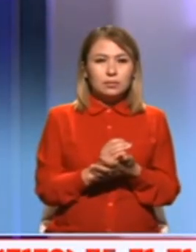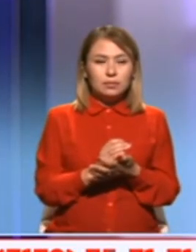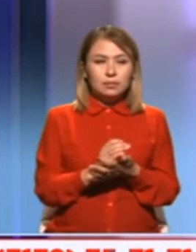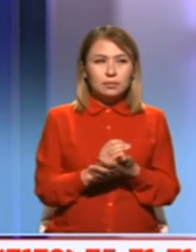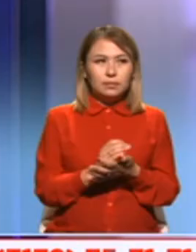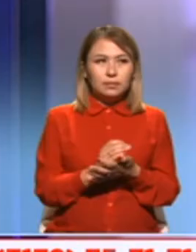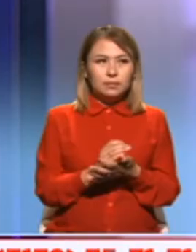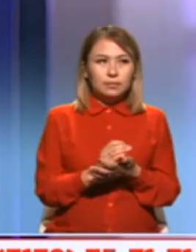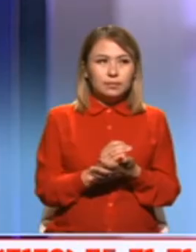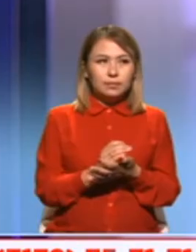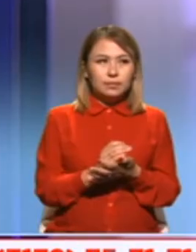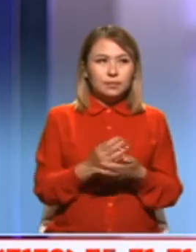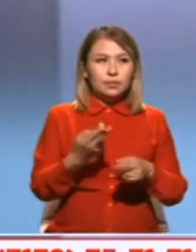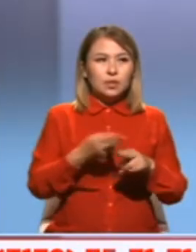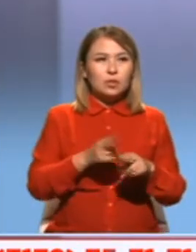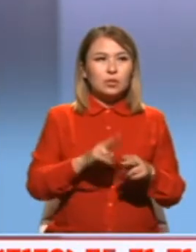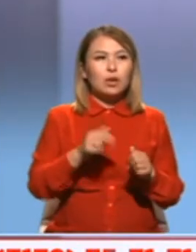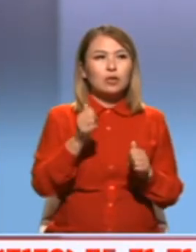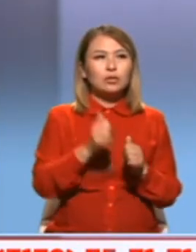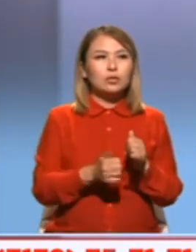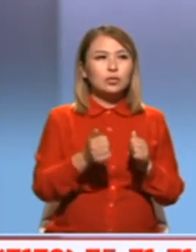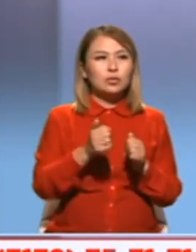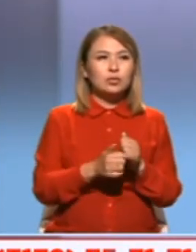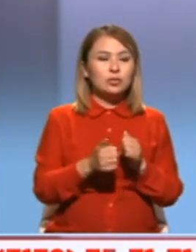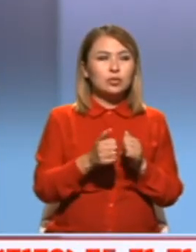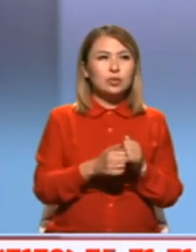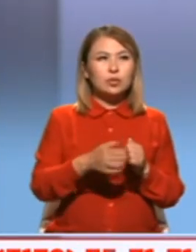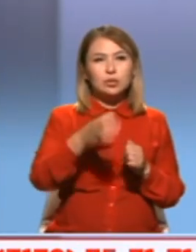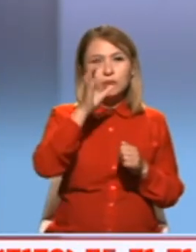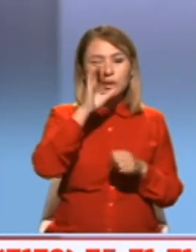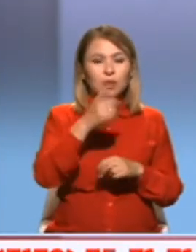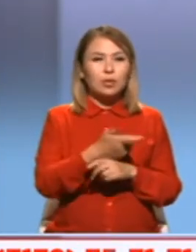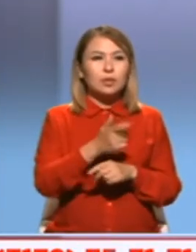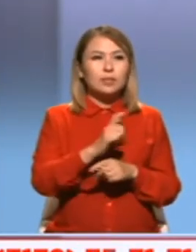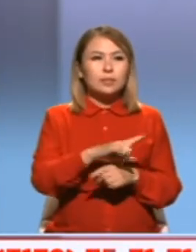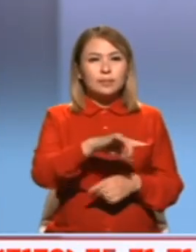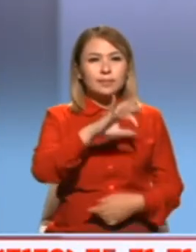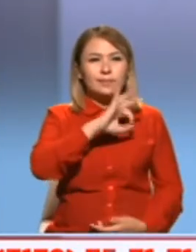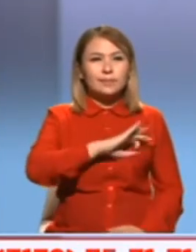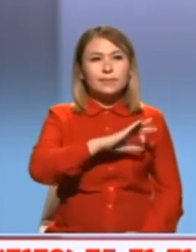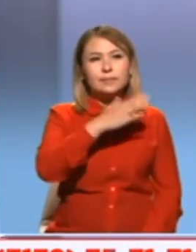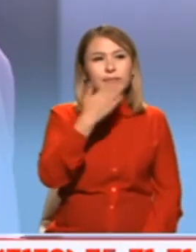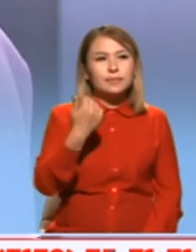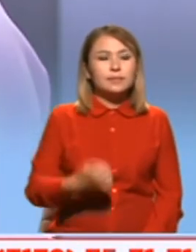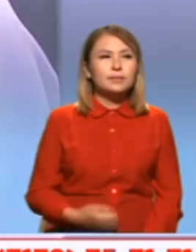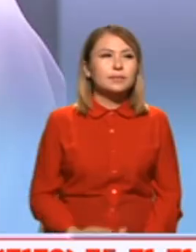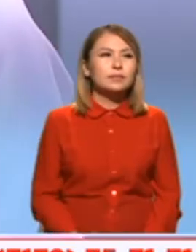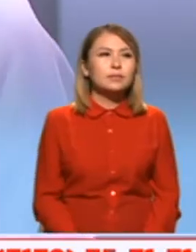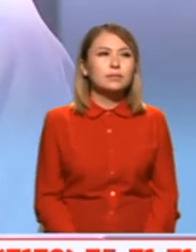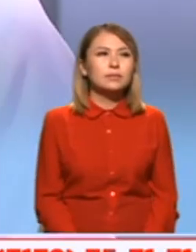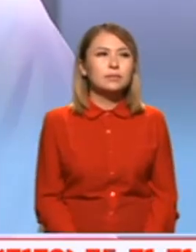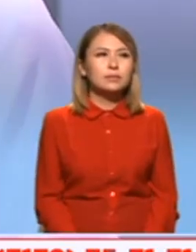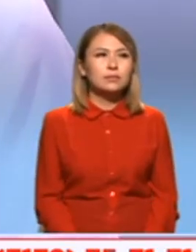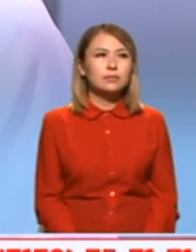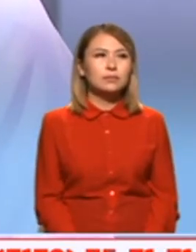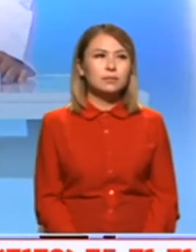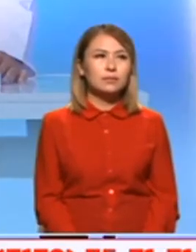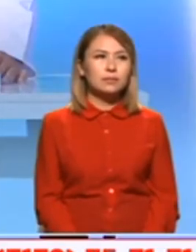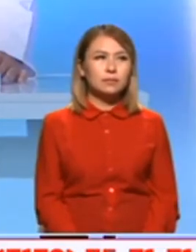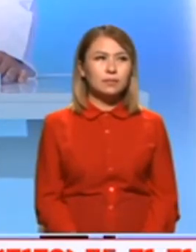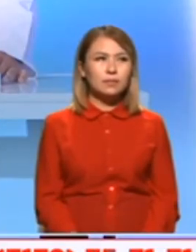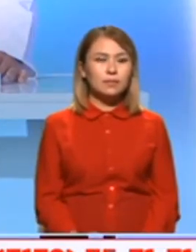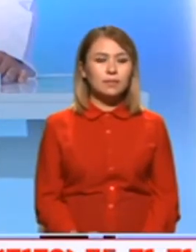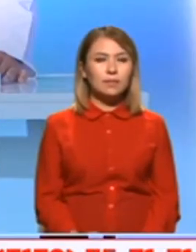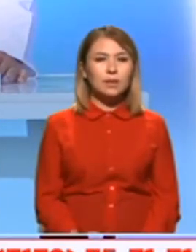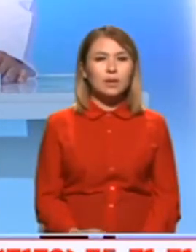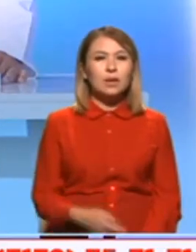анықталған. Сондықтан да күнделікті ішу онша пайда емес. Қандай да минералды суды алмасақ та, ол сілтілі